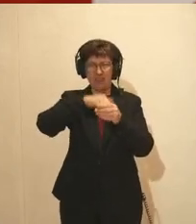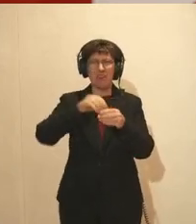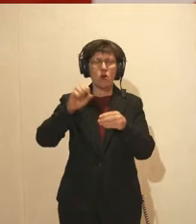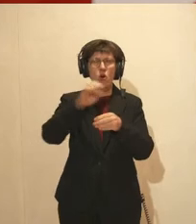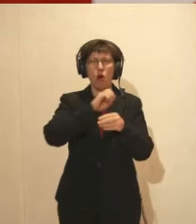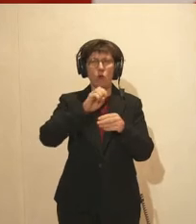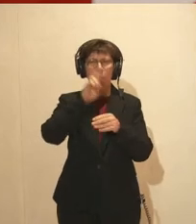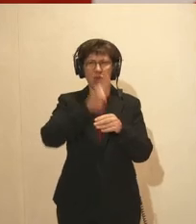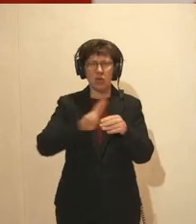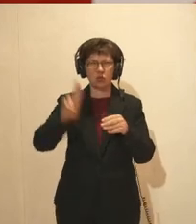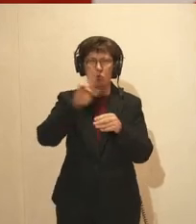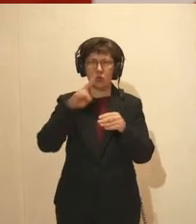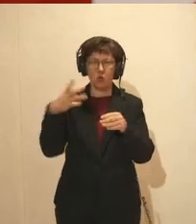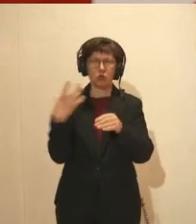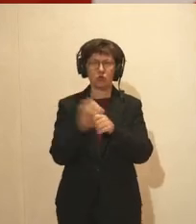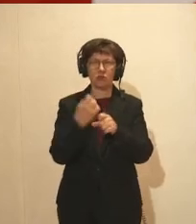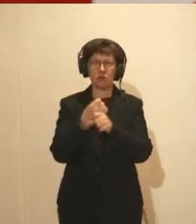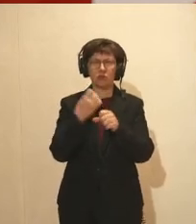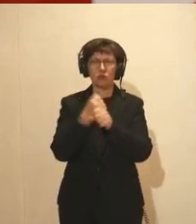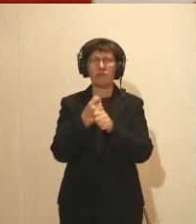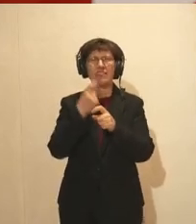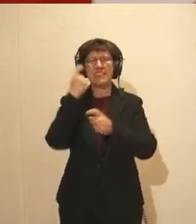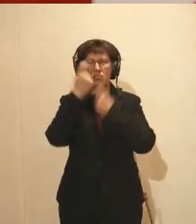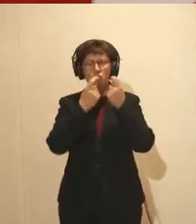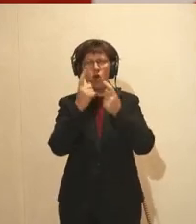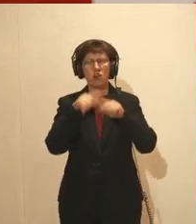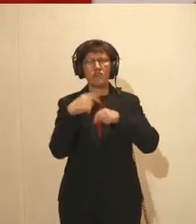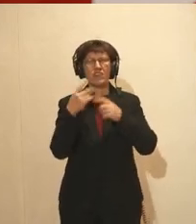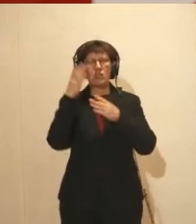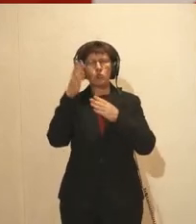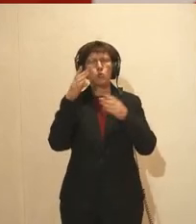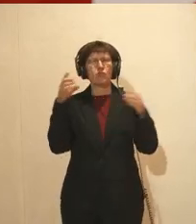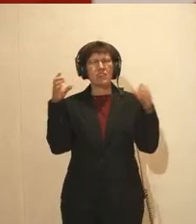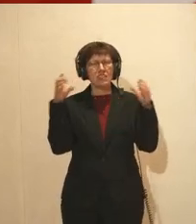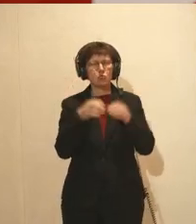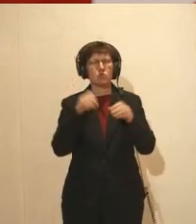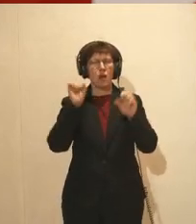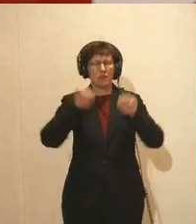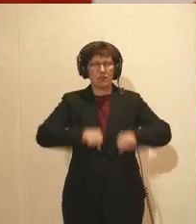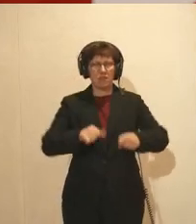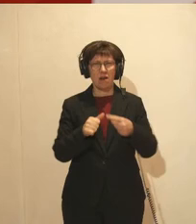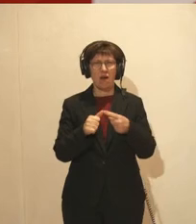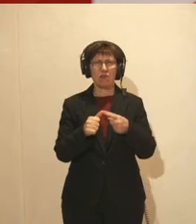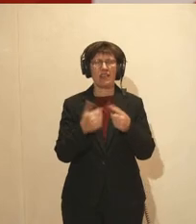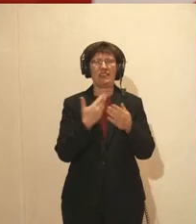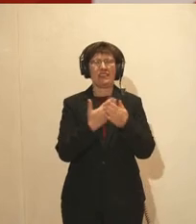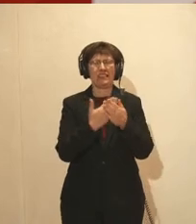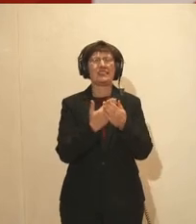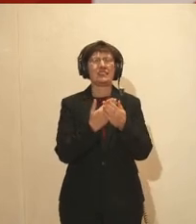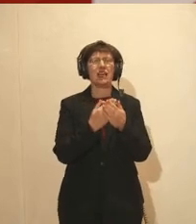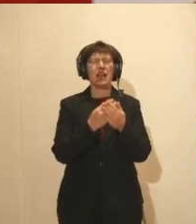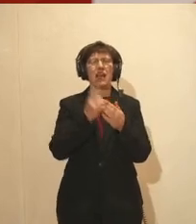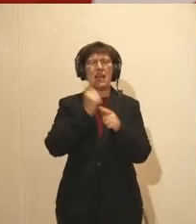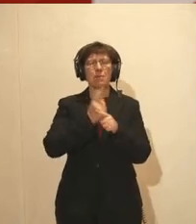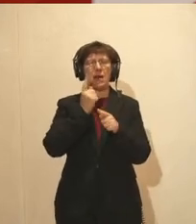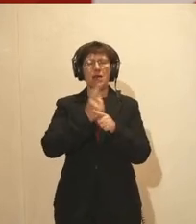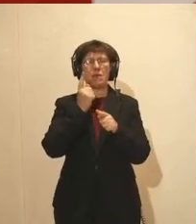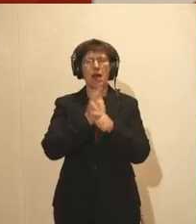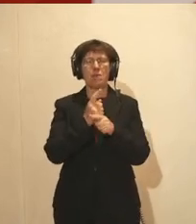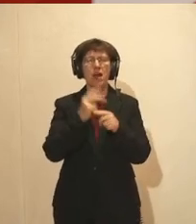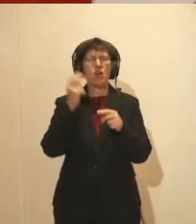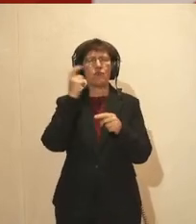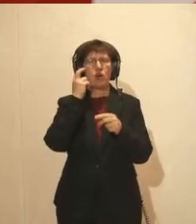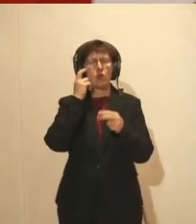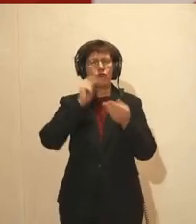europäischen union zu schaffen und dafür zu sorgen dass wir unsere zukunft gemeinsam gewinnen können das ist etwas was immer zu jeder vernünftigen